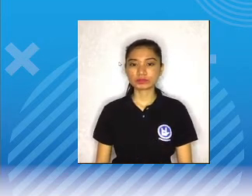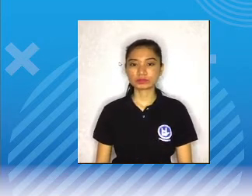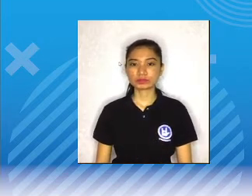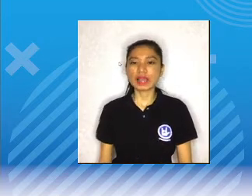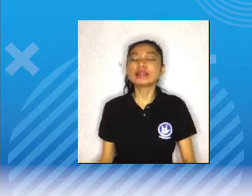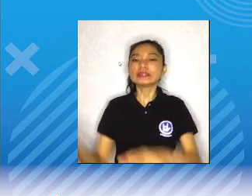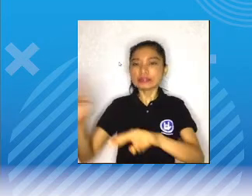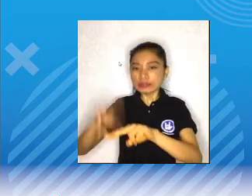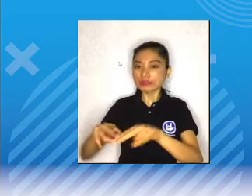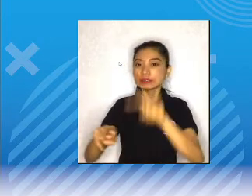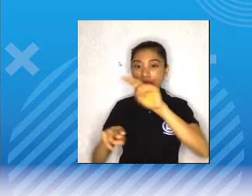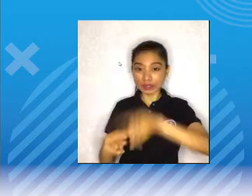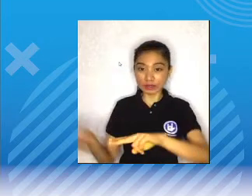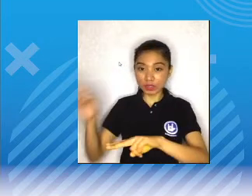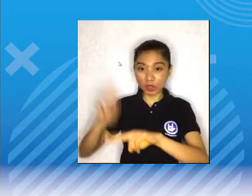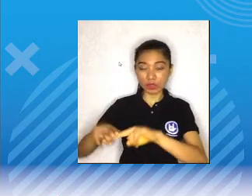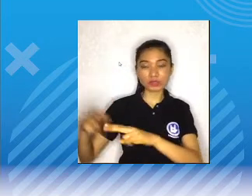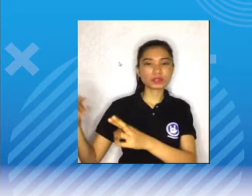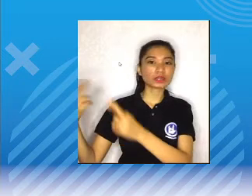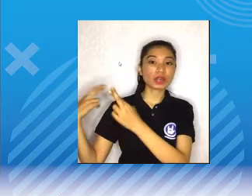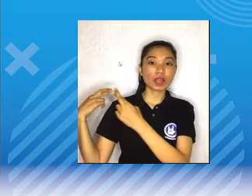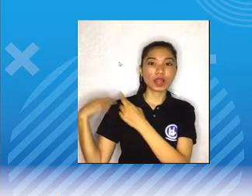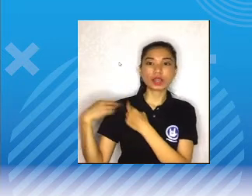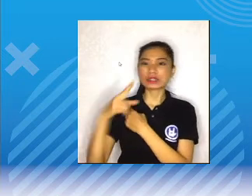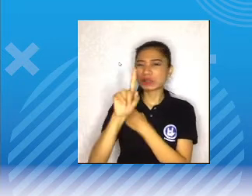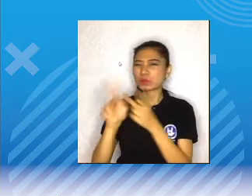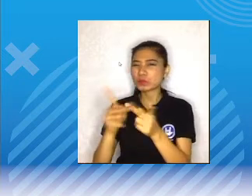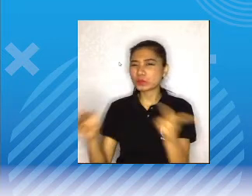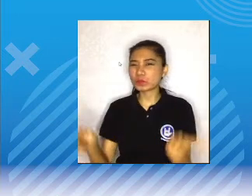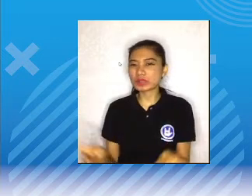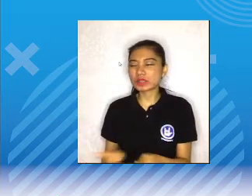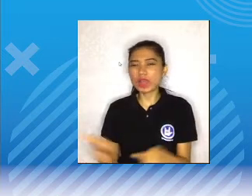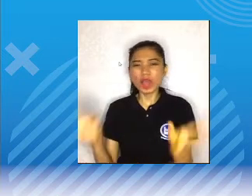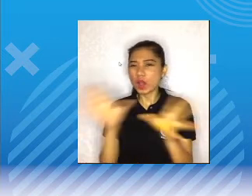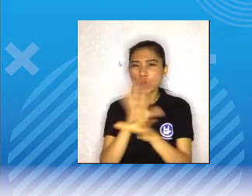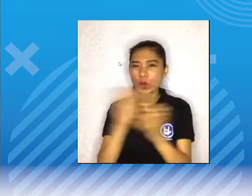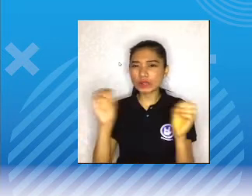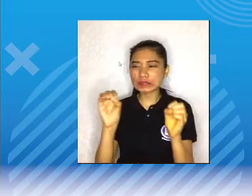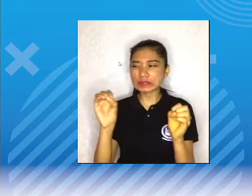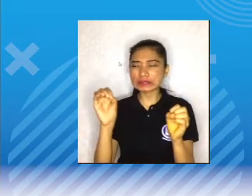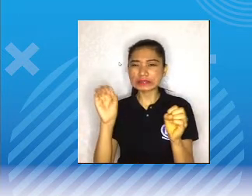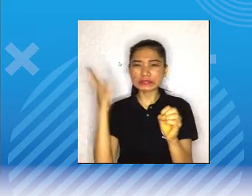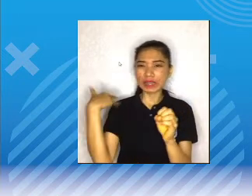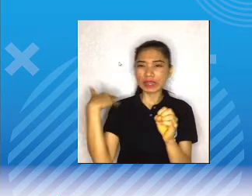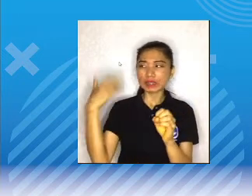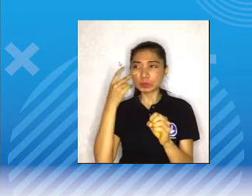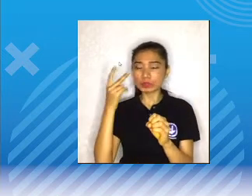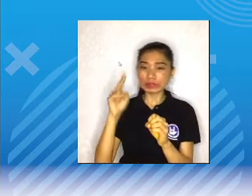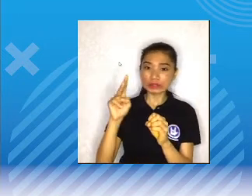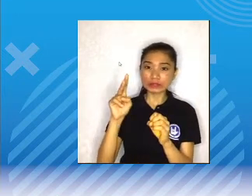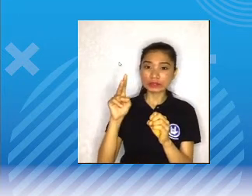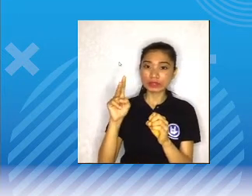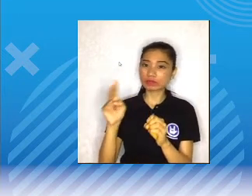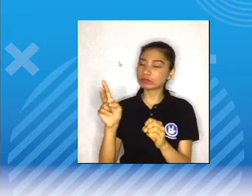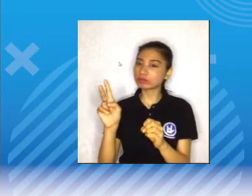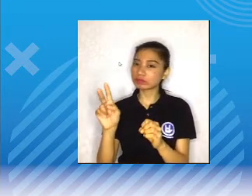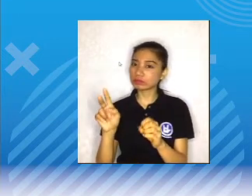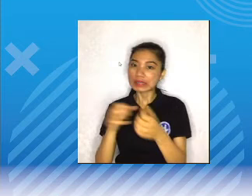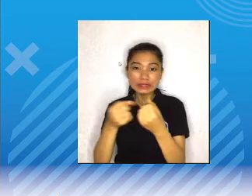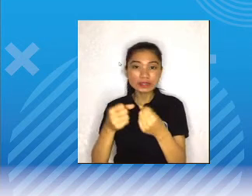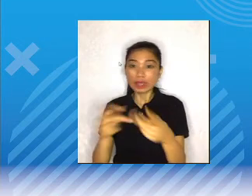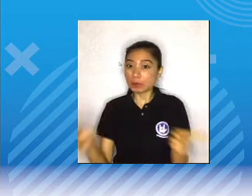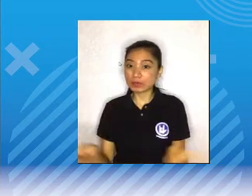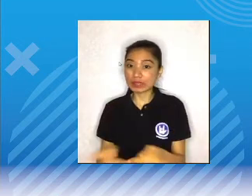roles natin sa isang lugar, wala na yung mga structures na dating nagga-guide noon. Isa pa, ang